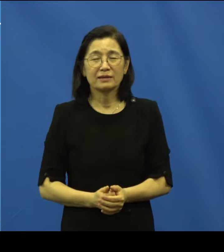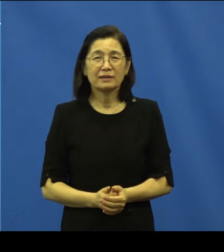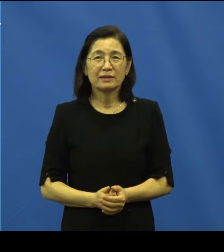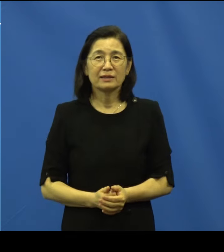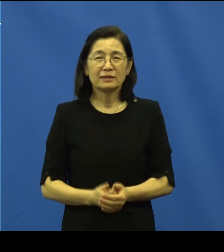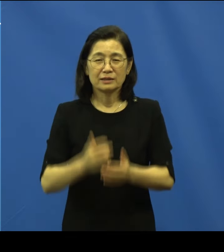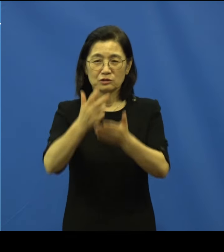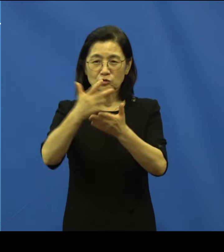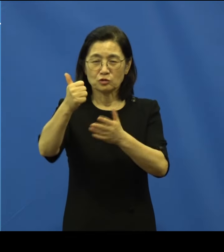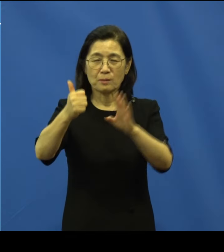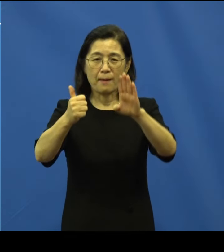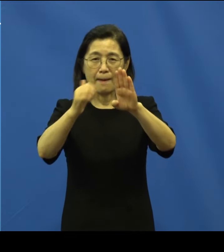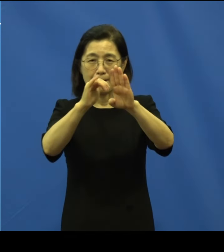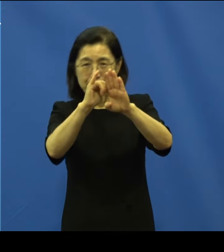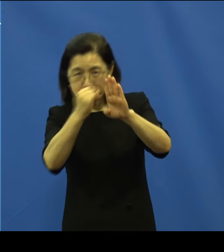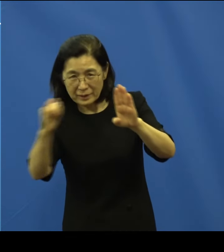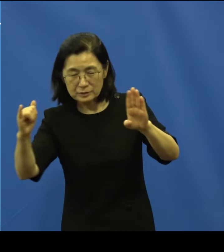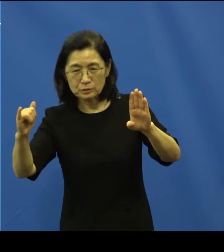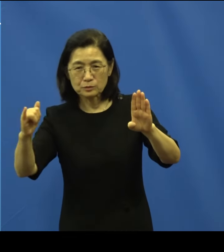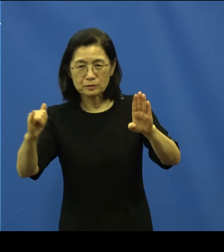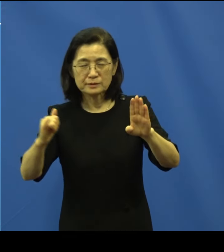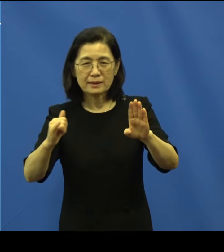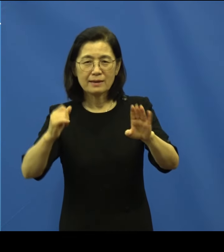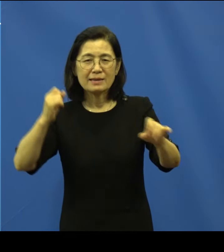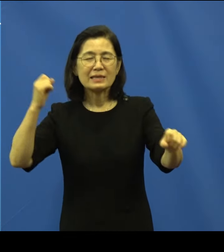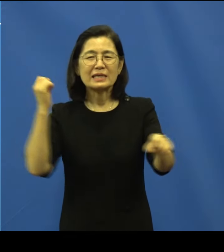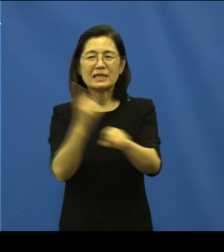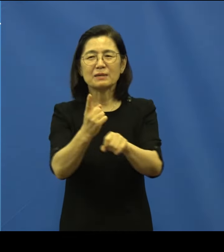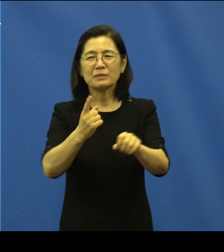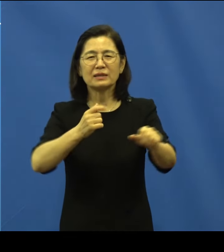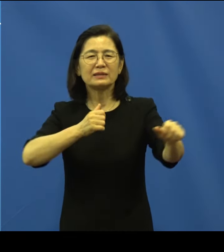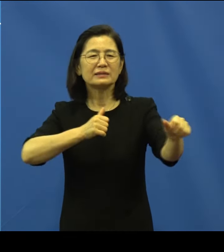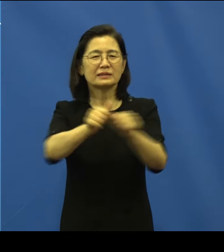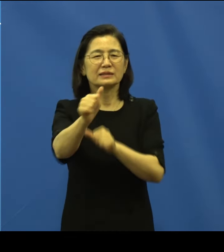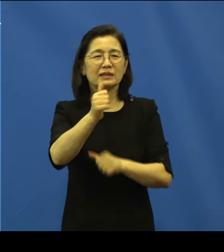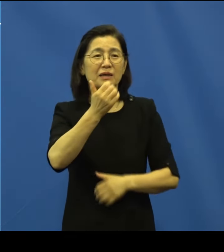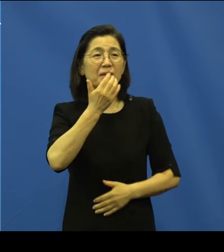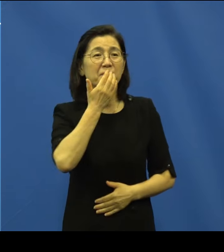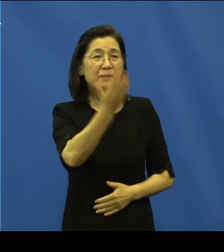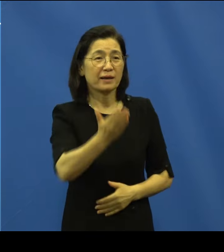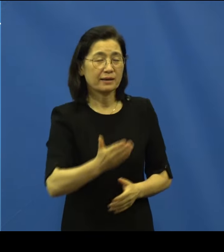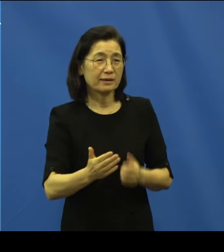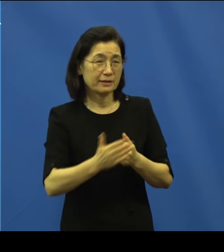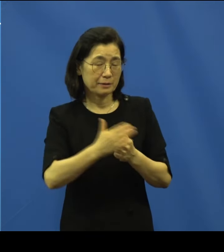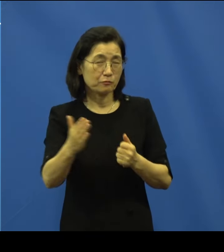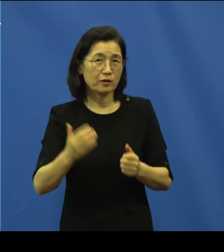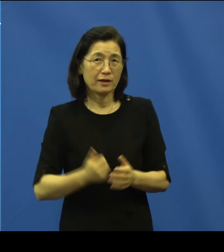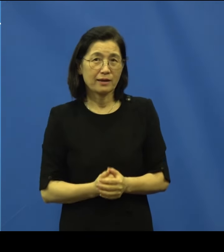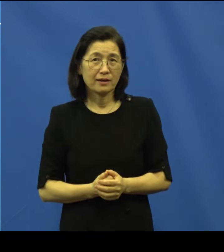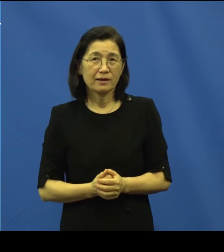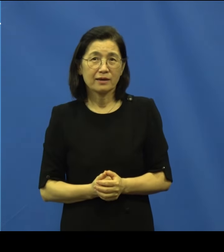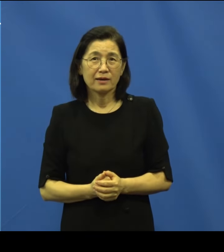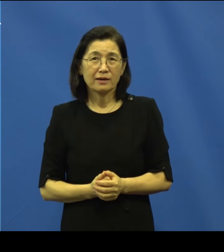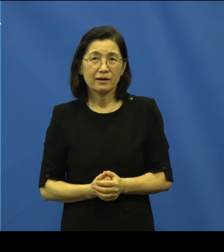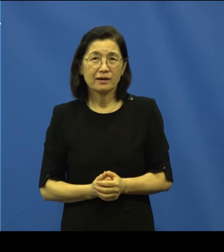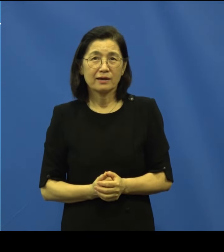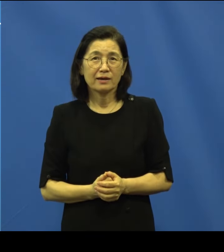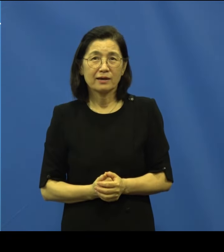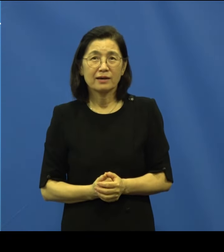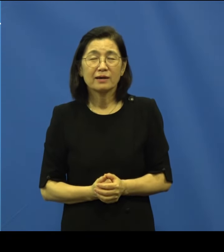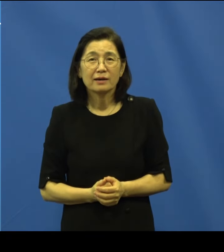그 백성으로서 우리는 이미 승리의 부대에 들어오 있는 사람입니다. 그래서 우리는 이제